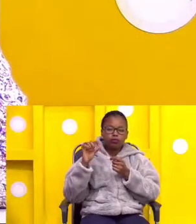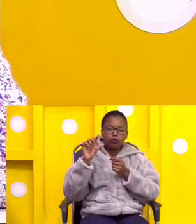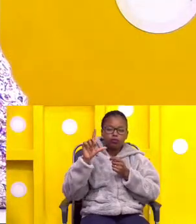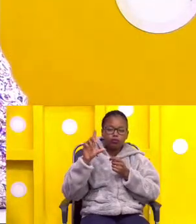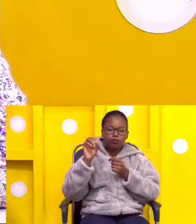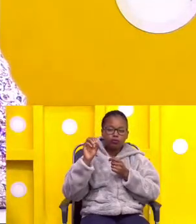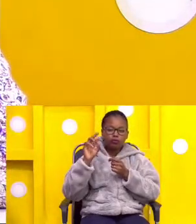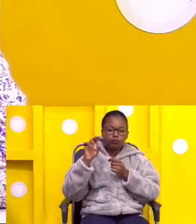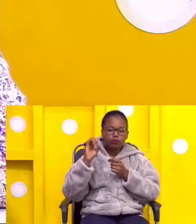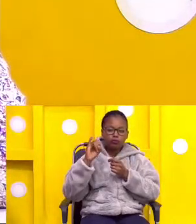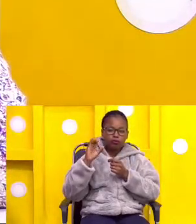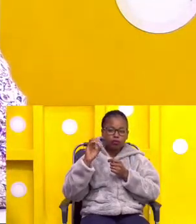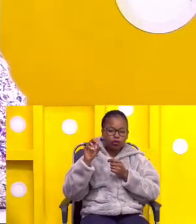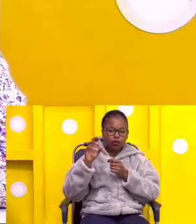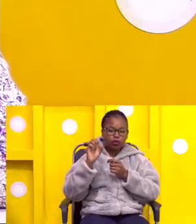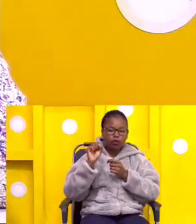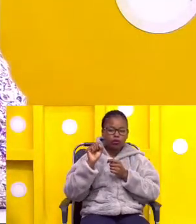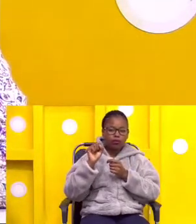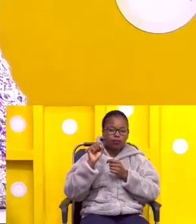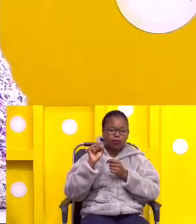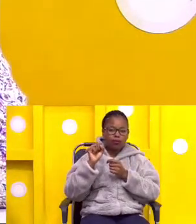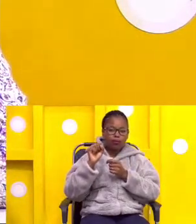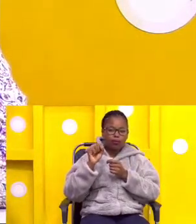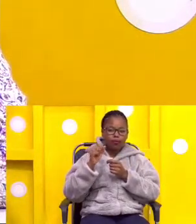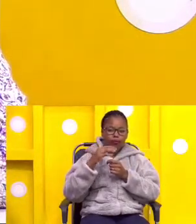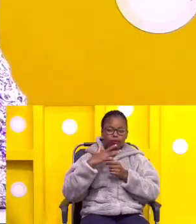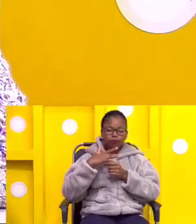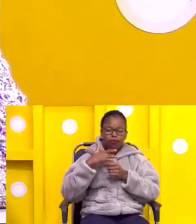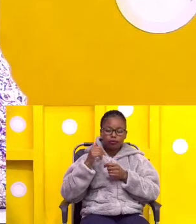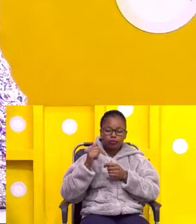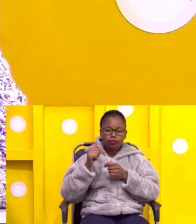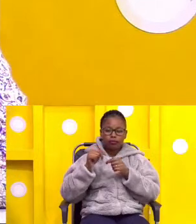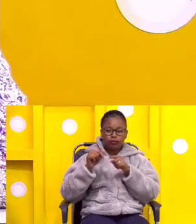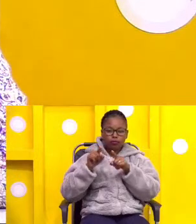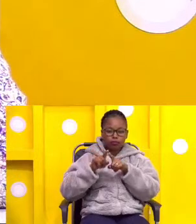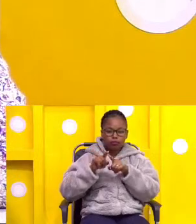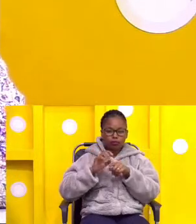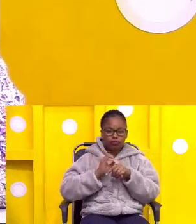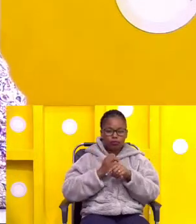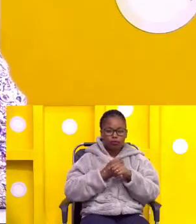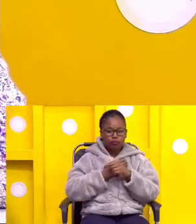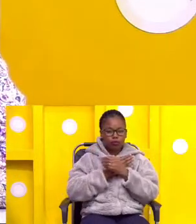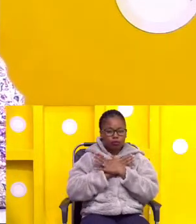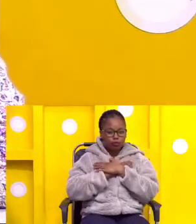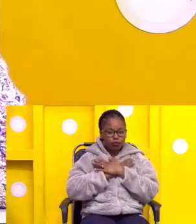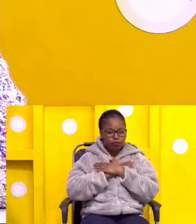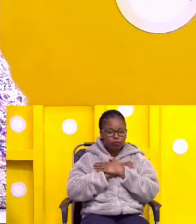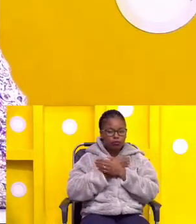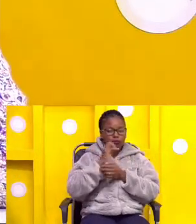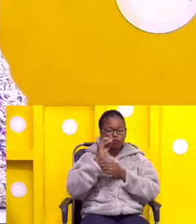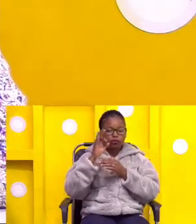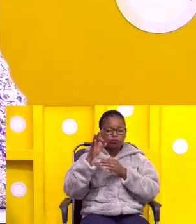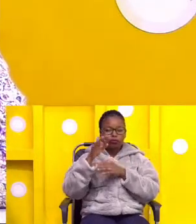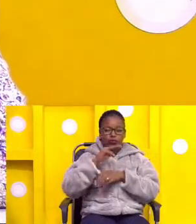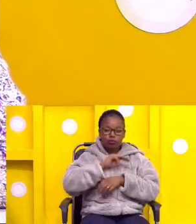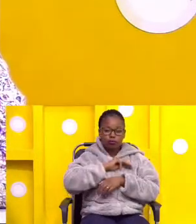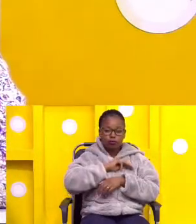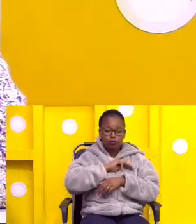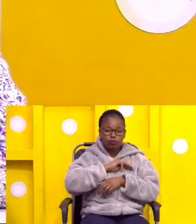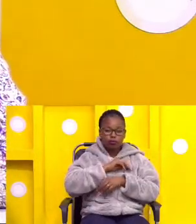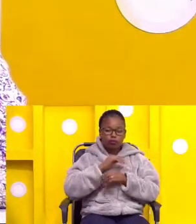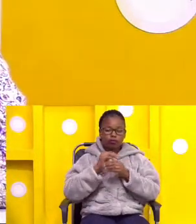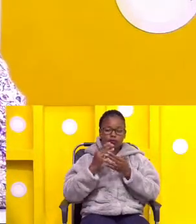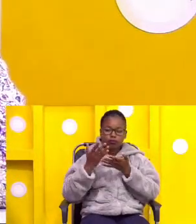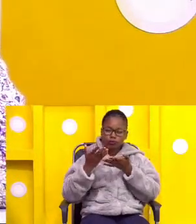Church nigwe twamitire Amerika ino ya arata Amerika. Mwe karibu